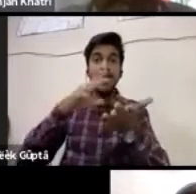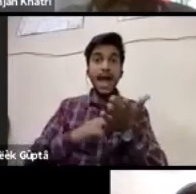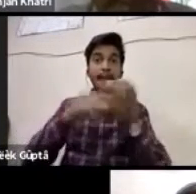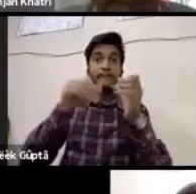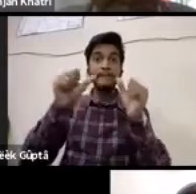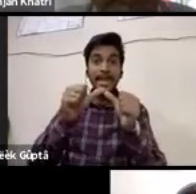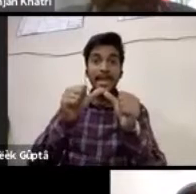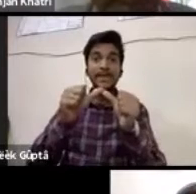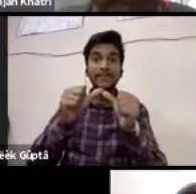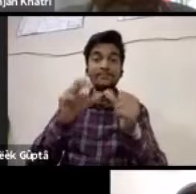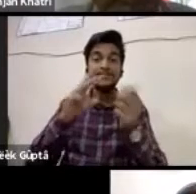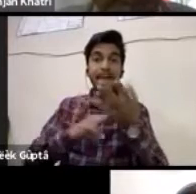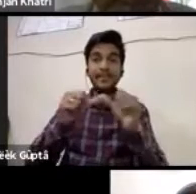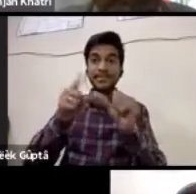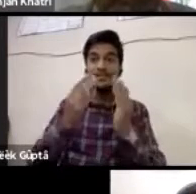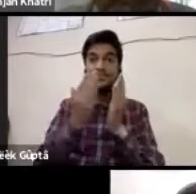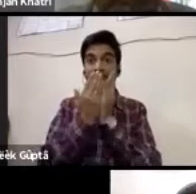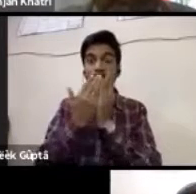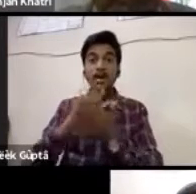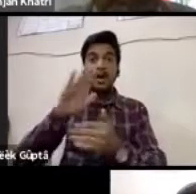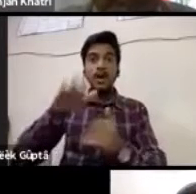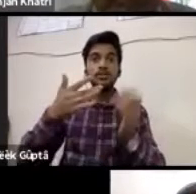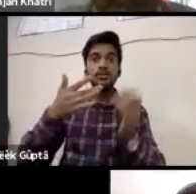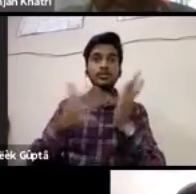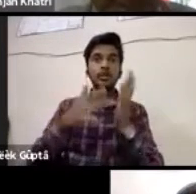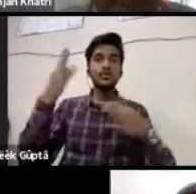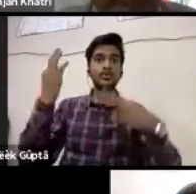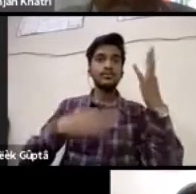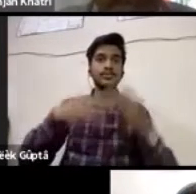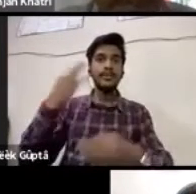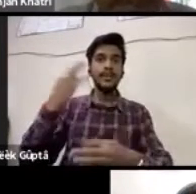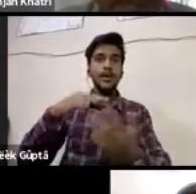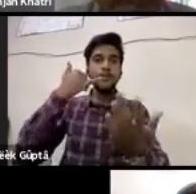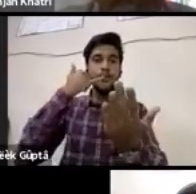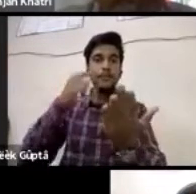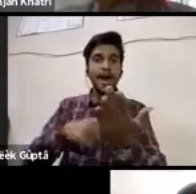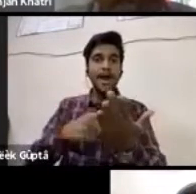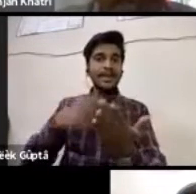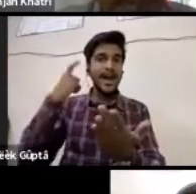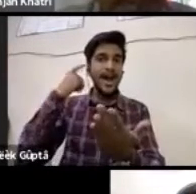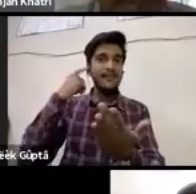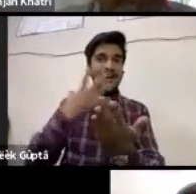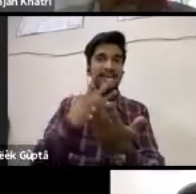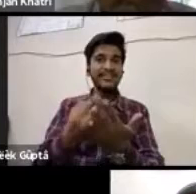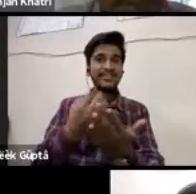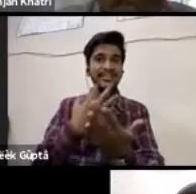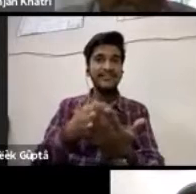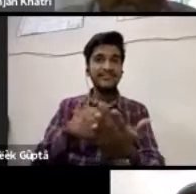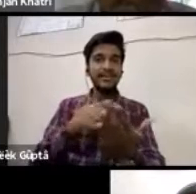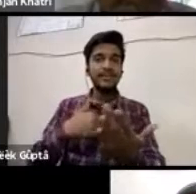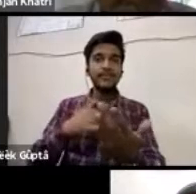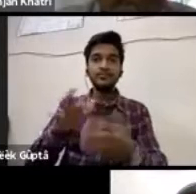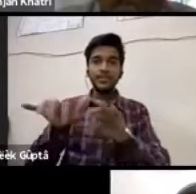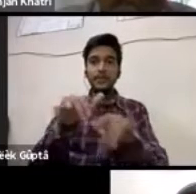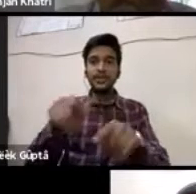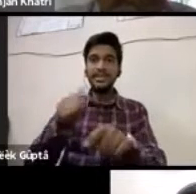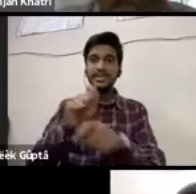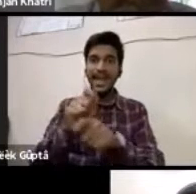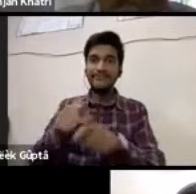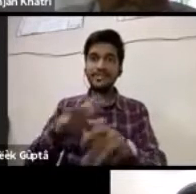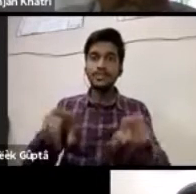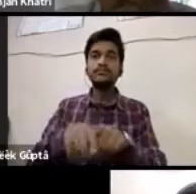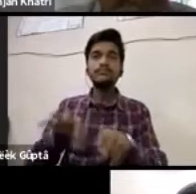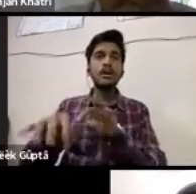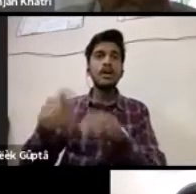में आए। सो आई स्टार्टेड रीडिंग माई सेल्फ, स्कैन करके और कंप्यूटर पे पढ़ने लग गया। इंटरेस्ट